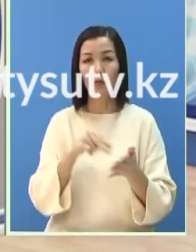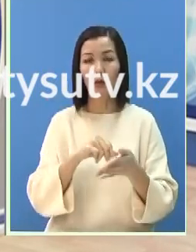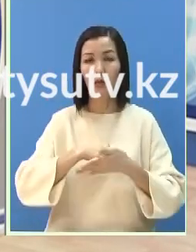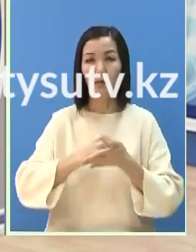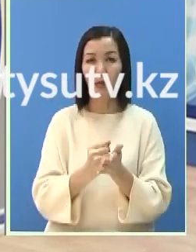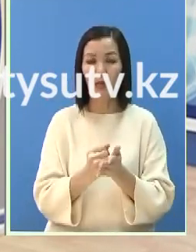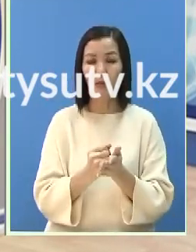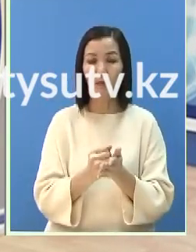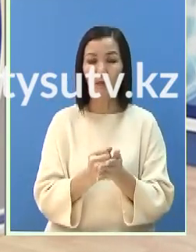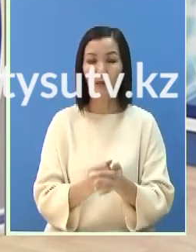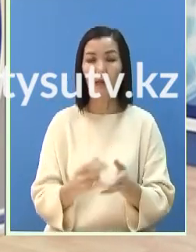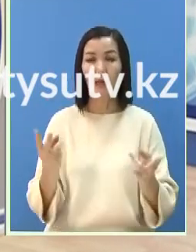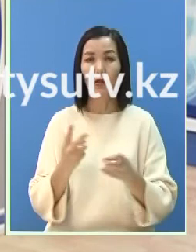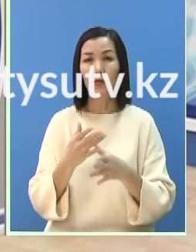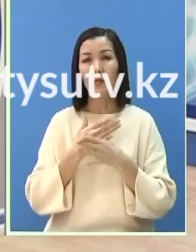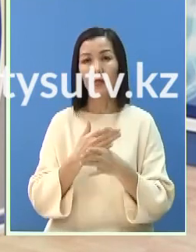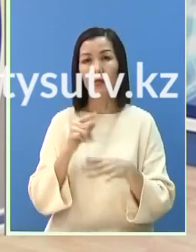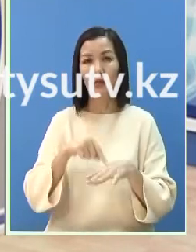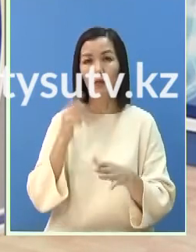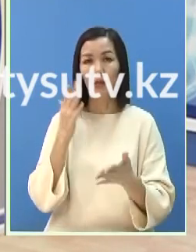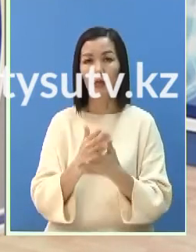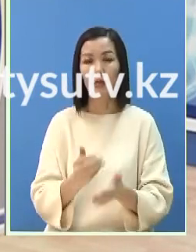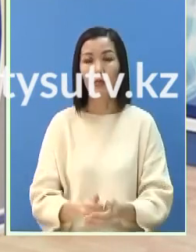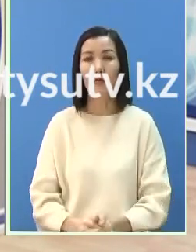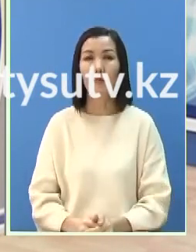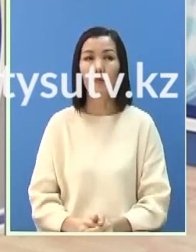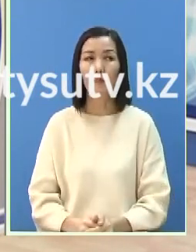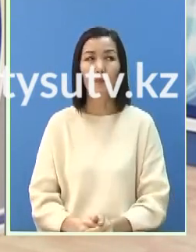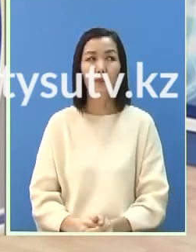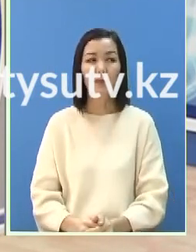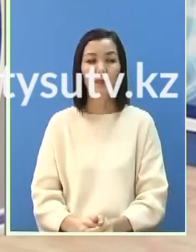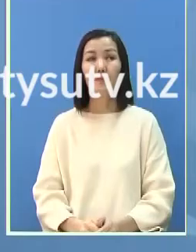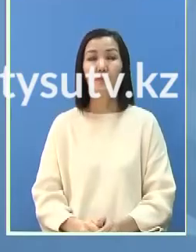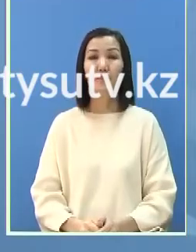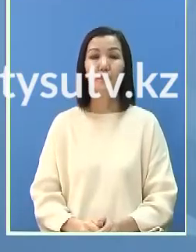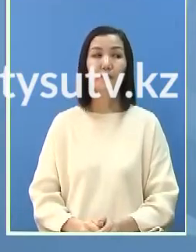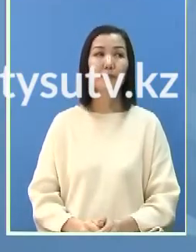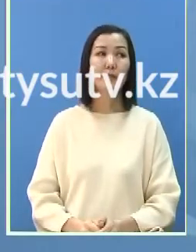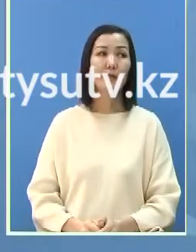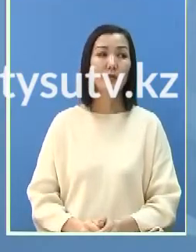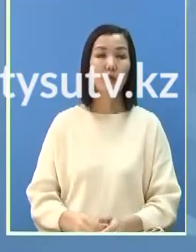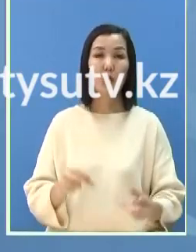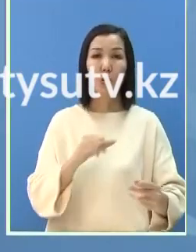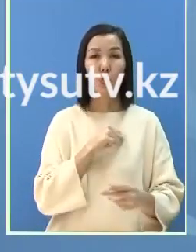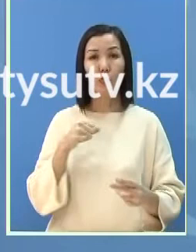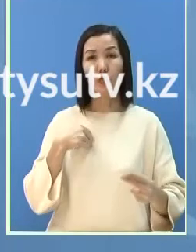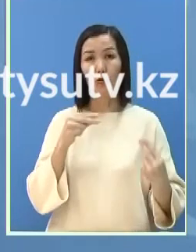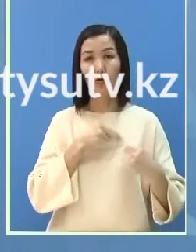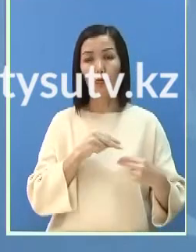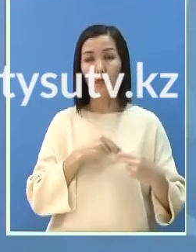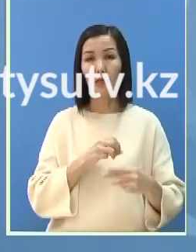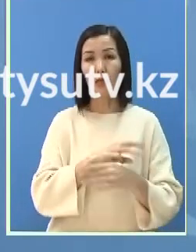бір бағада ұстап тұруға өзінің бір септігін тигізіп жатыр деп айтуға болады. Өзін өзі жұмыспен қамтыған